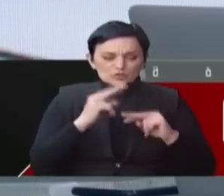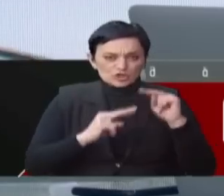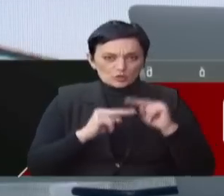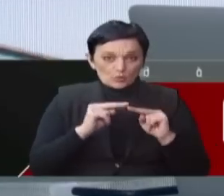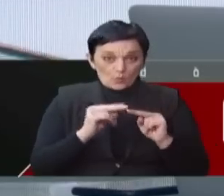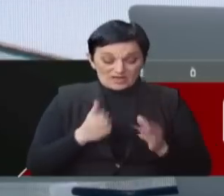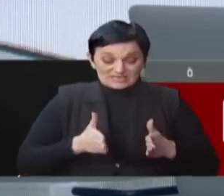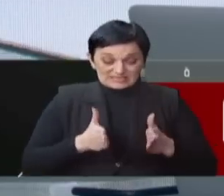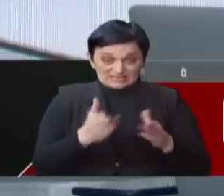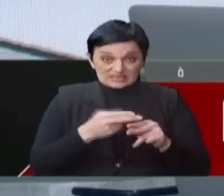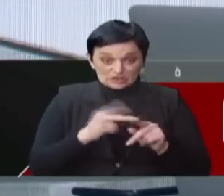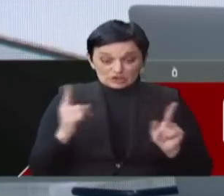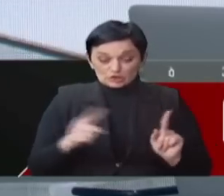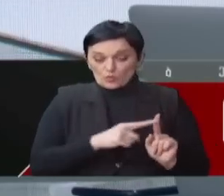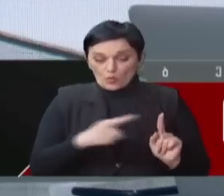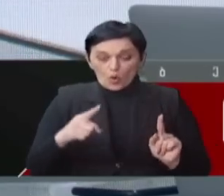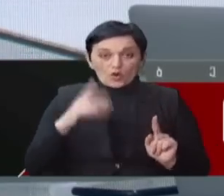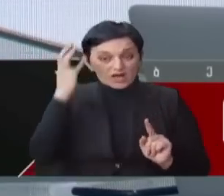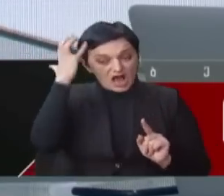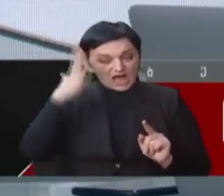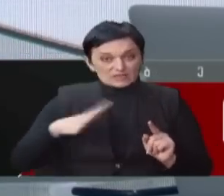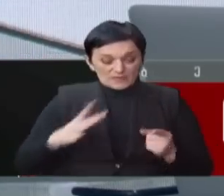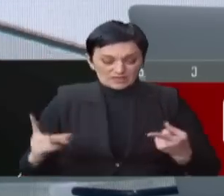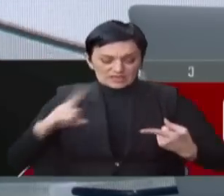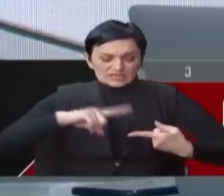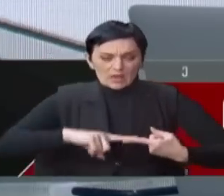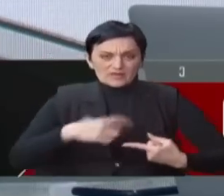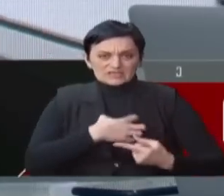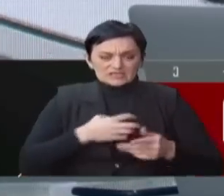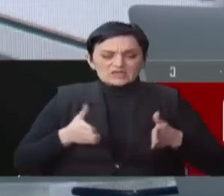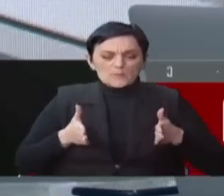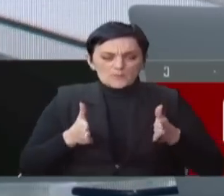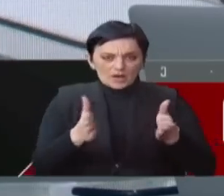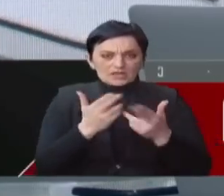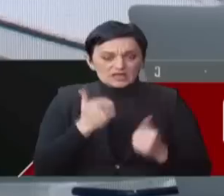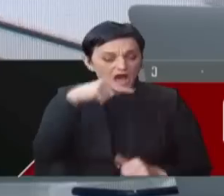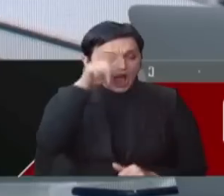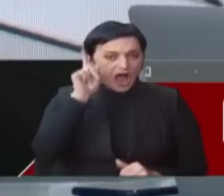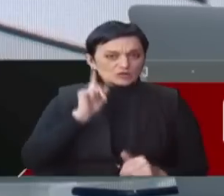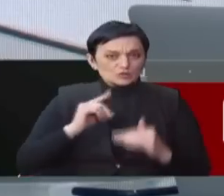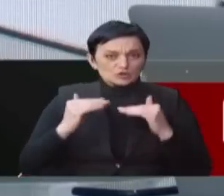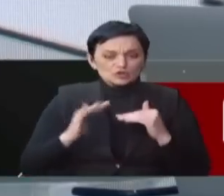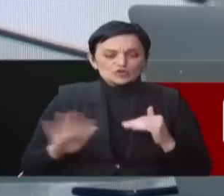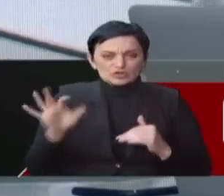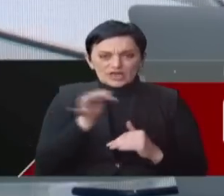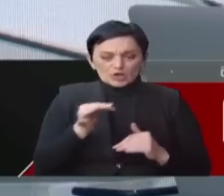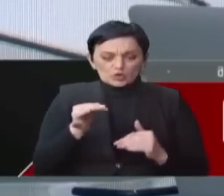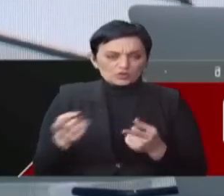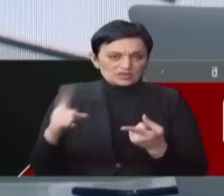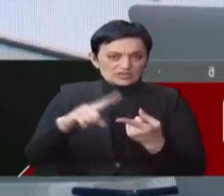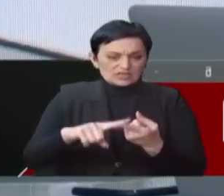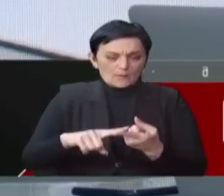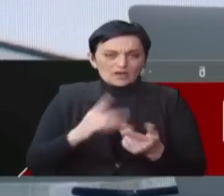მშენებლობა. Გზის ეს მონაკვეთი კახეთთან თბილისის დამაკავშირებელი ძირითადი მაგისტრალისა და ასევე აზერბაიჯანის ჩრდილო-დასავლეთ რეგიონთან